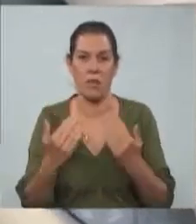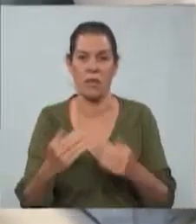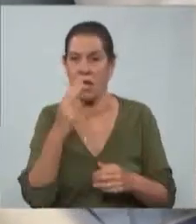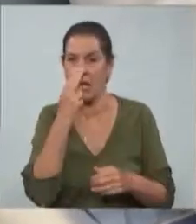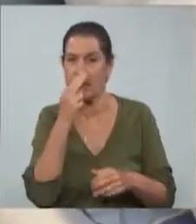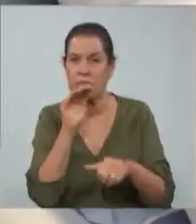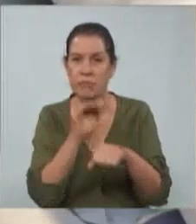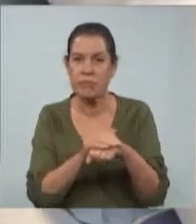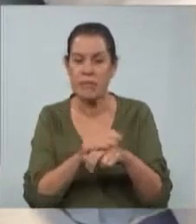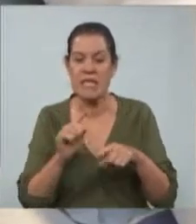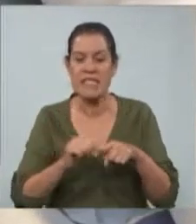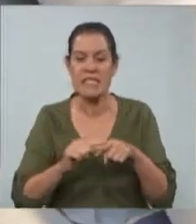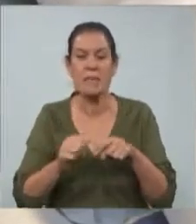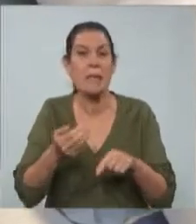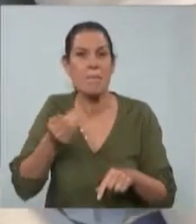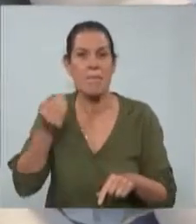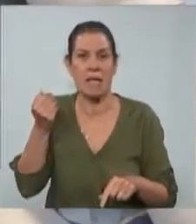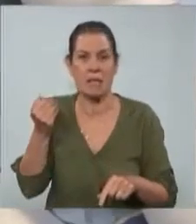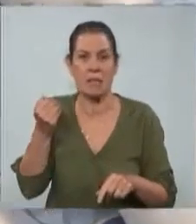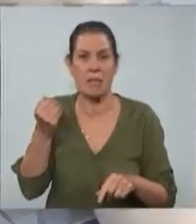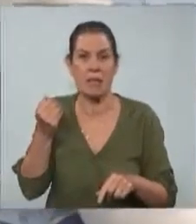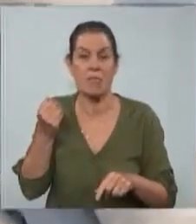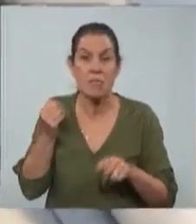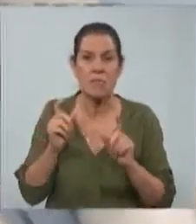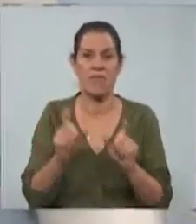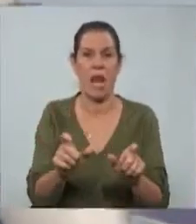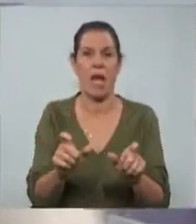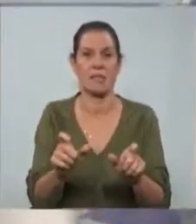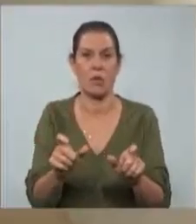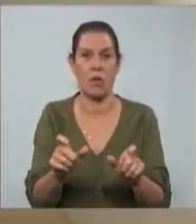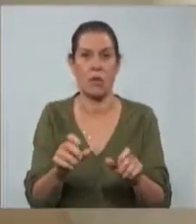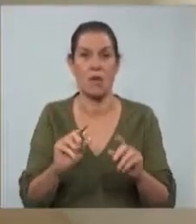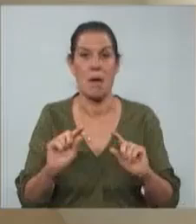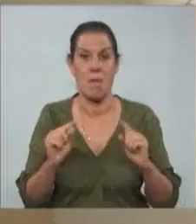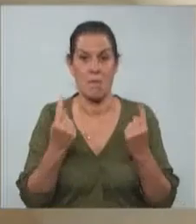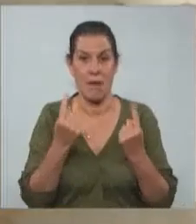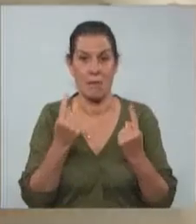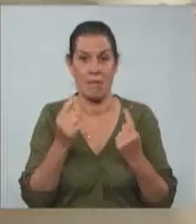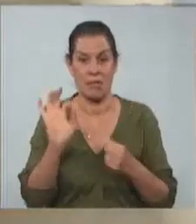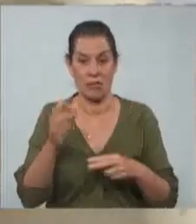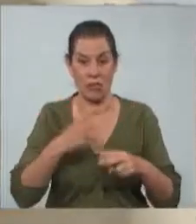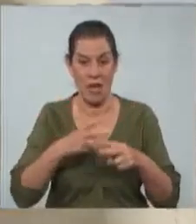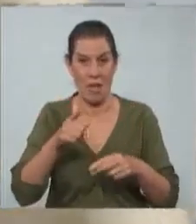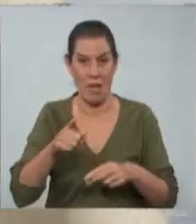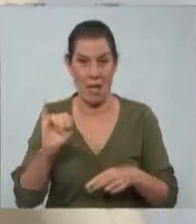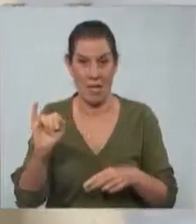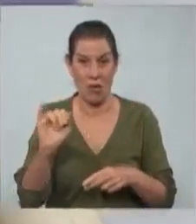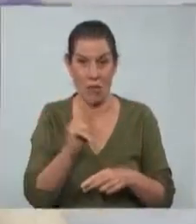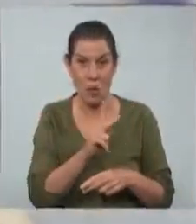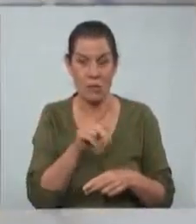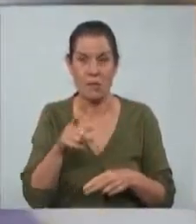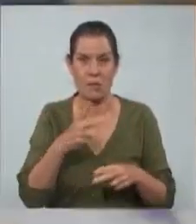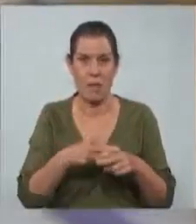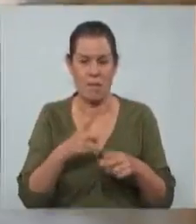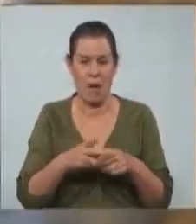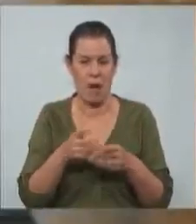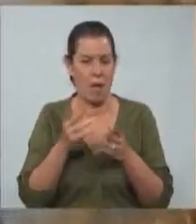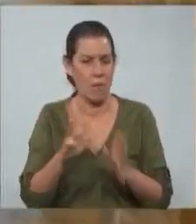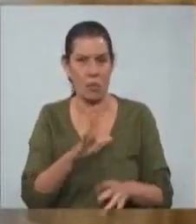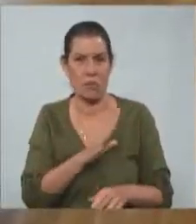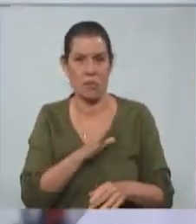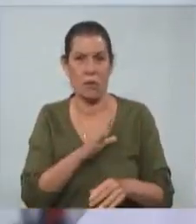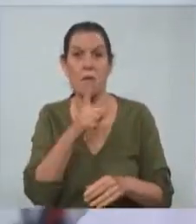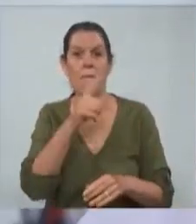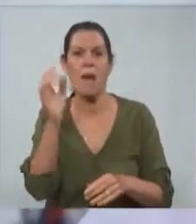סימנים מקדימים ולעצור אותם. במקרה של יעקב קרויצפלד זה לעצור מחלה קטלנית עם 100%